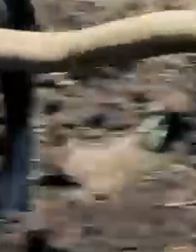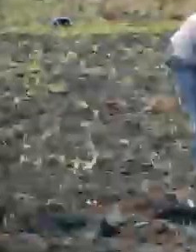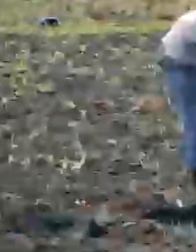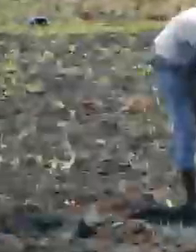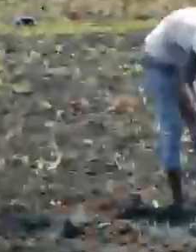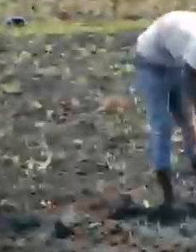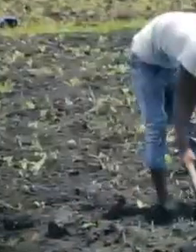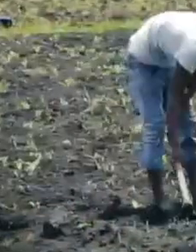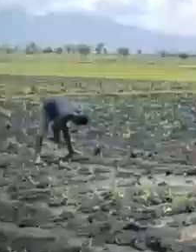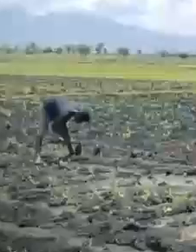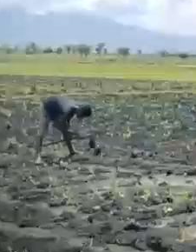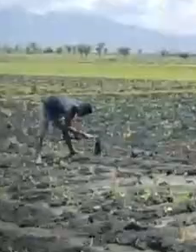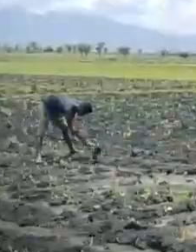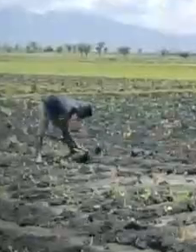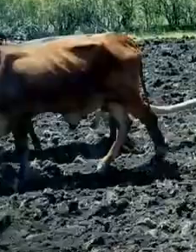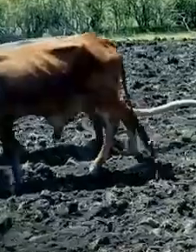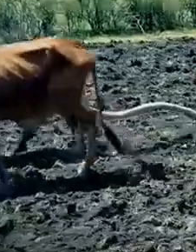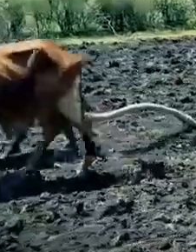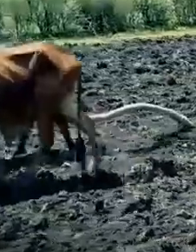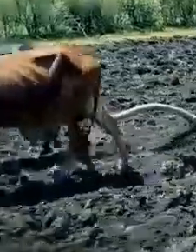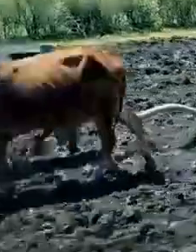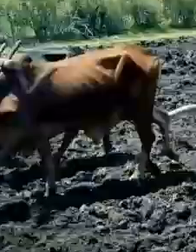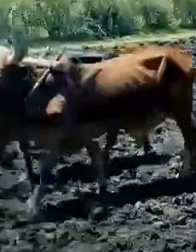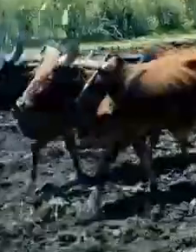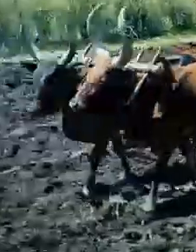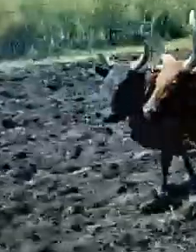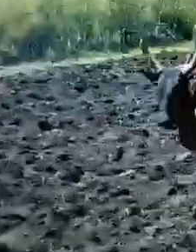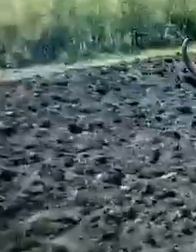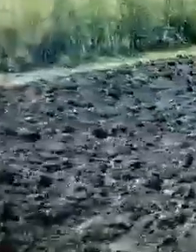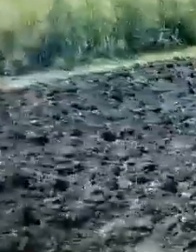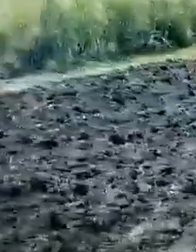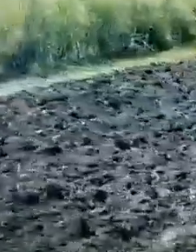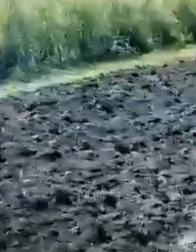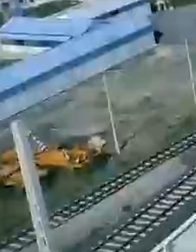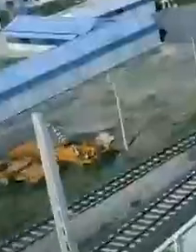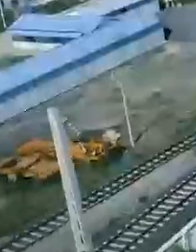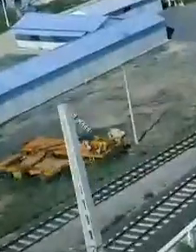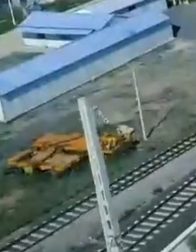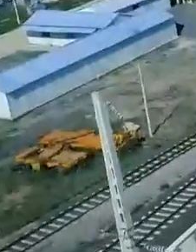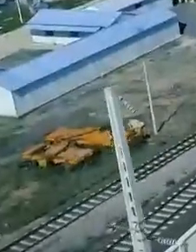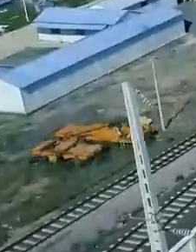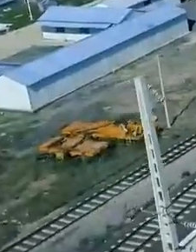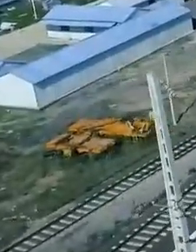አደር የሚበቃውን ያህል የአፈር ማዳበሪያ በጊዜው አለማቅረብ የሀገሪቱን ኢኮኖሚ የሚጎዳ ስህተት ነው።